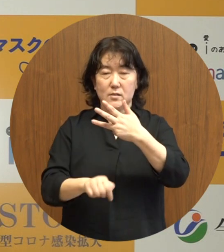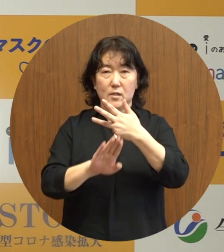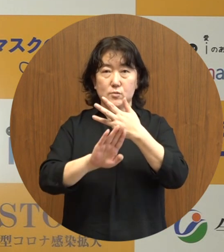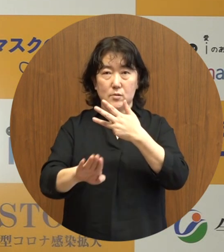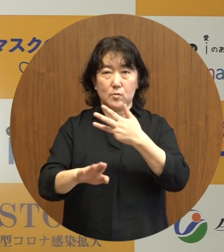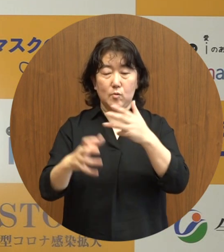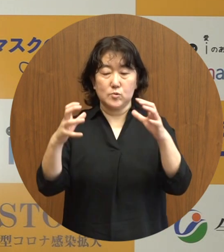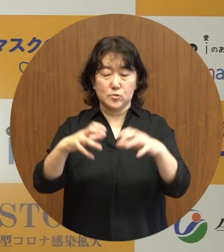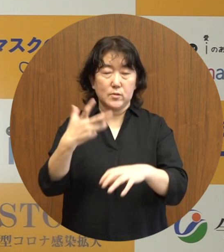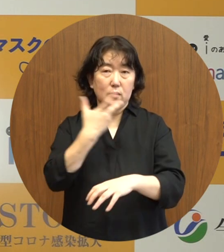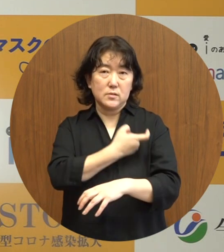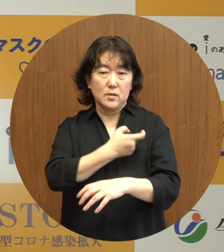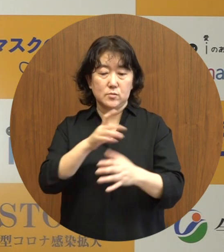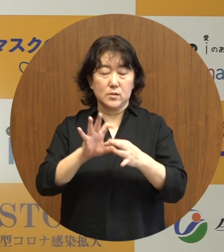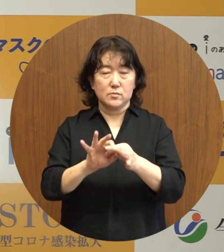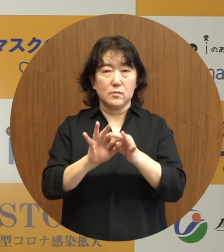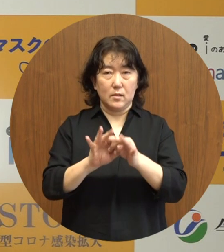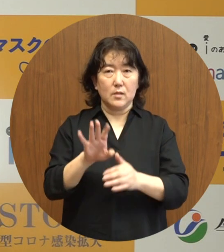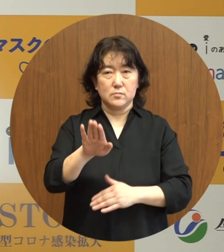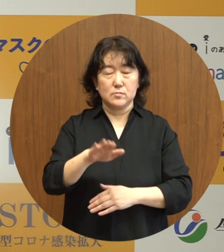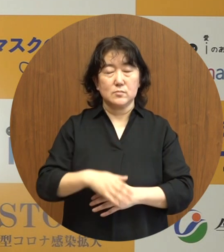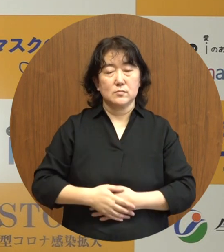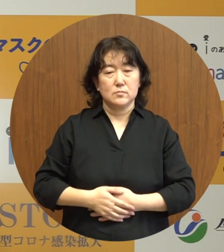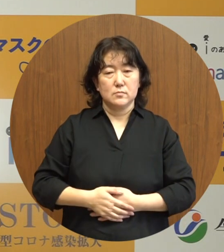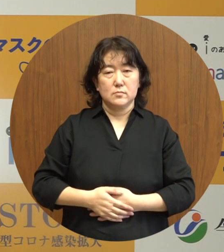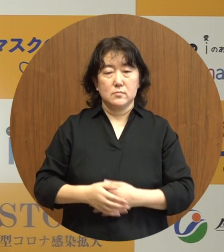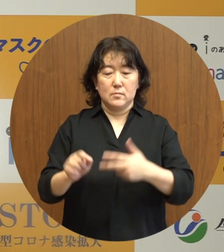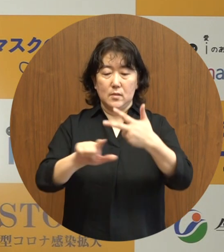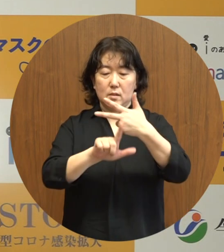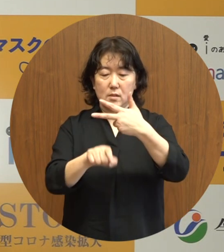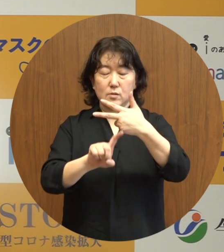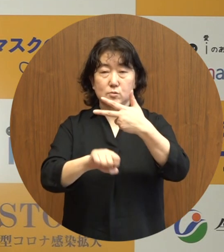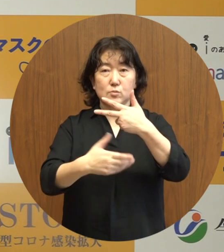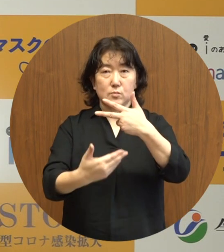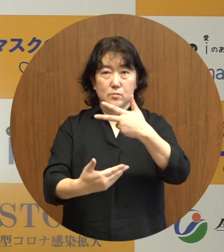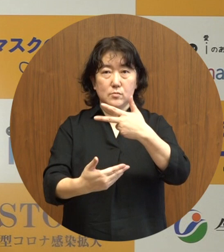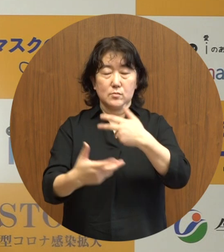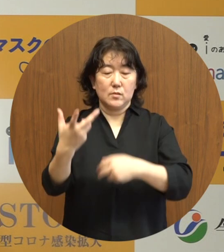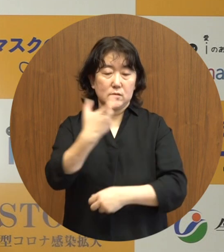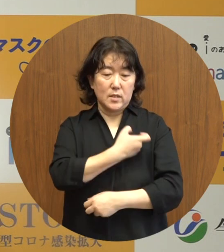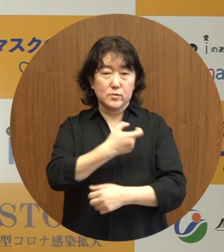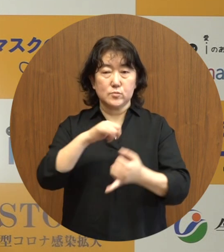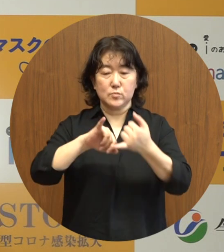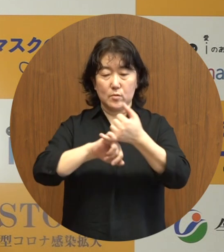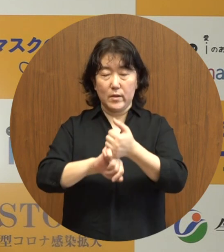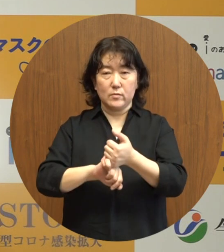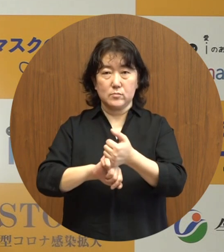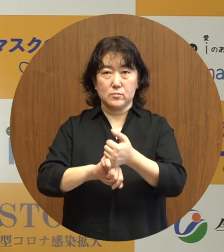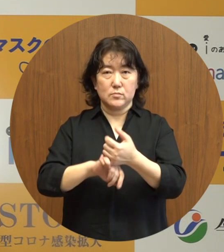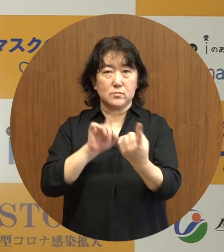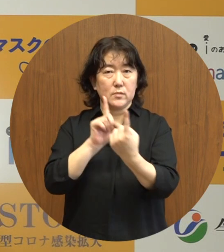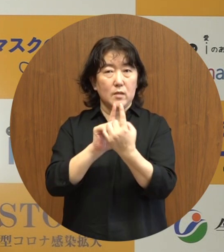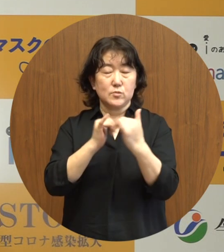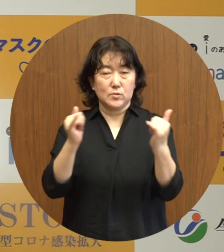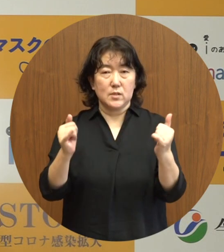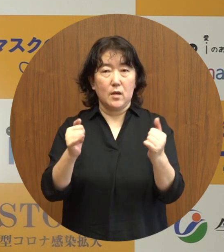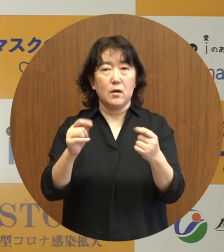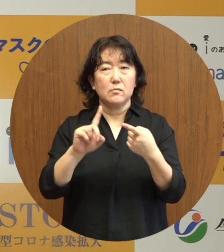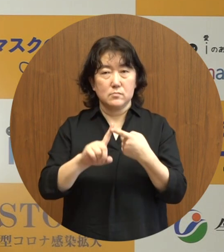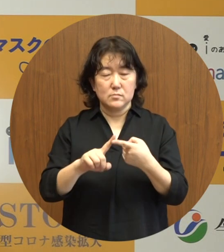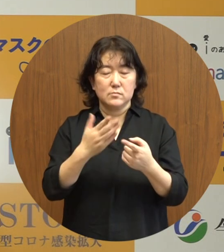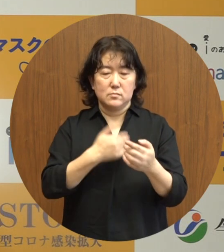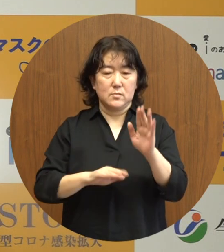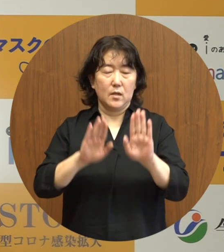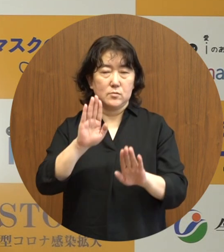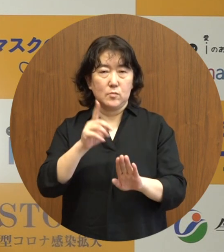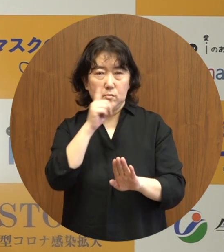クチン集団接種についてです。7月19日からの接種予約者対象者に加え、体調